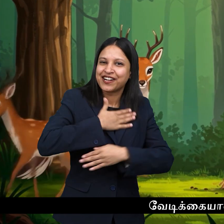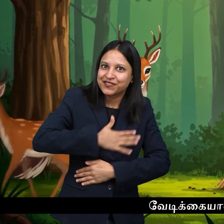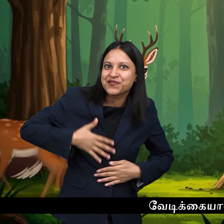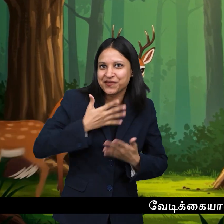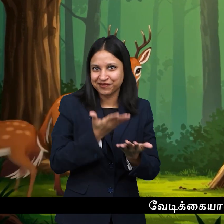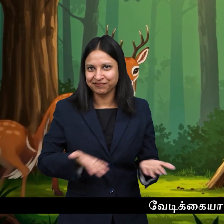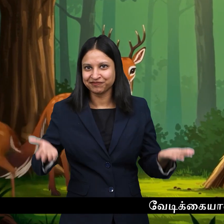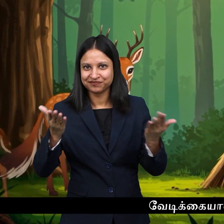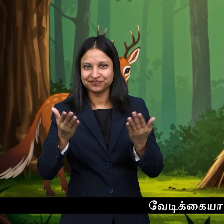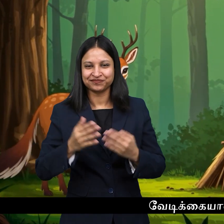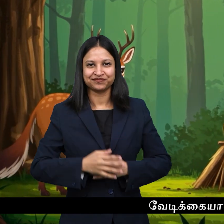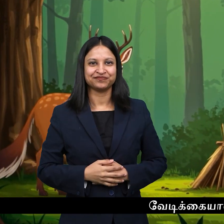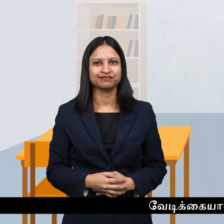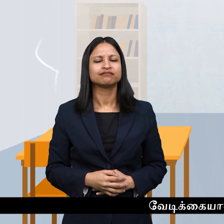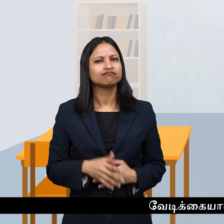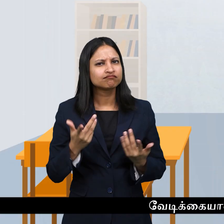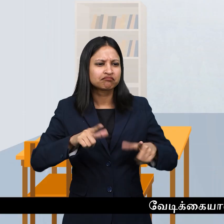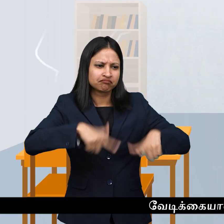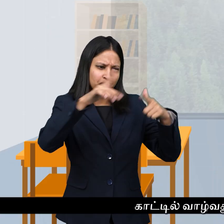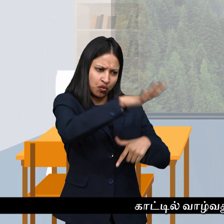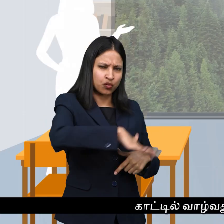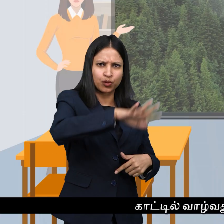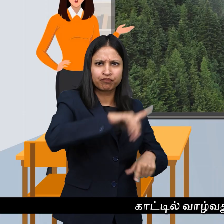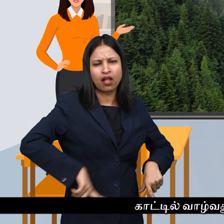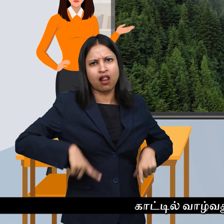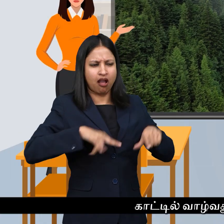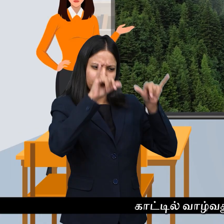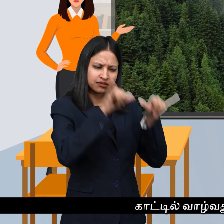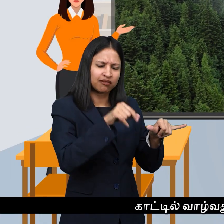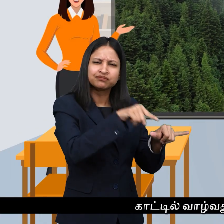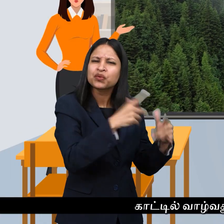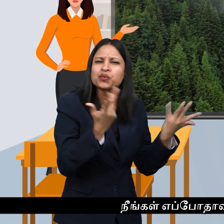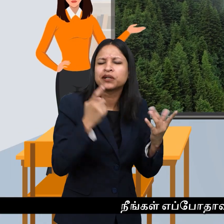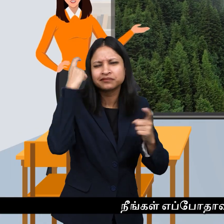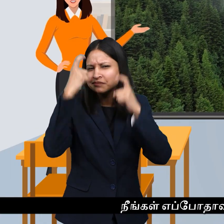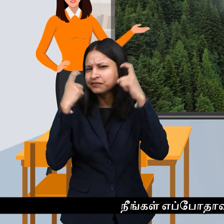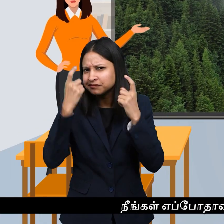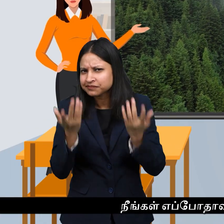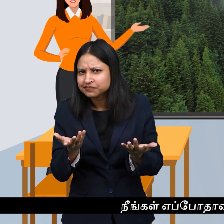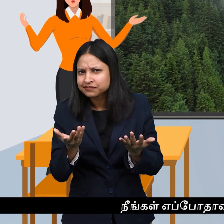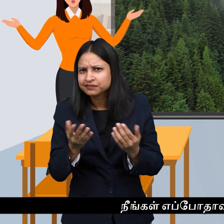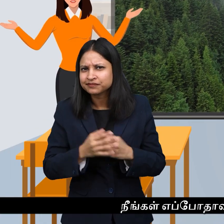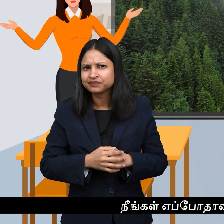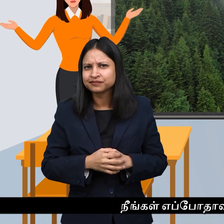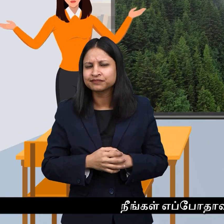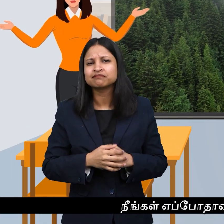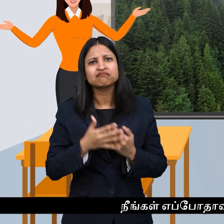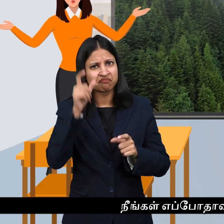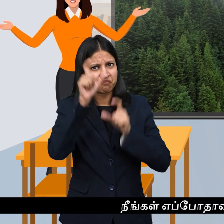வேடிக்கையான பயணத்திற்கு வரவேற்கிறோம். காட்டில் வாழ்வது எப்படி இருக்கும் என்று நீங்கள்